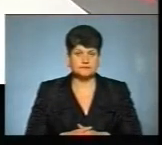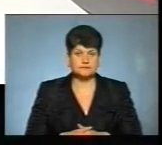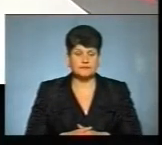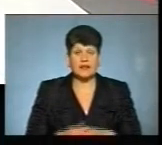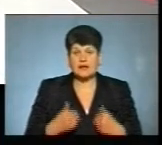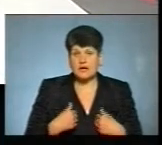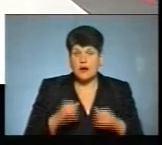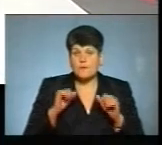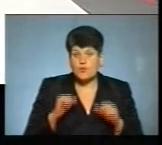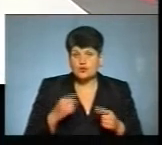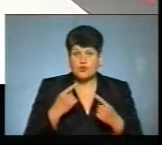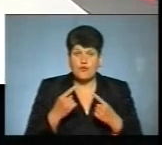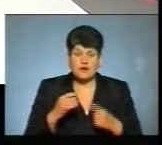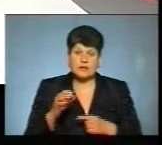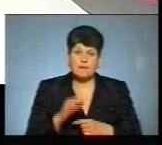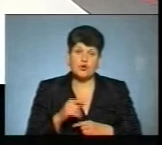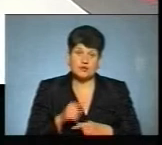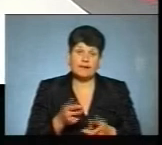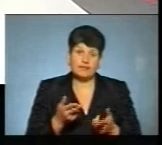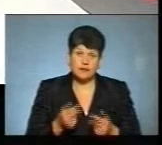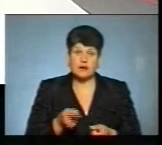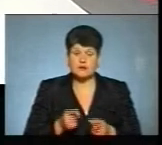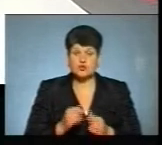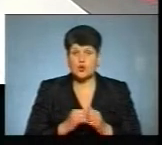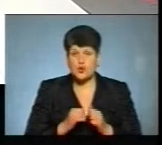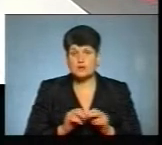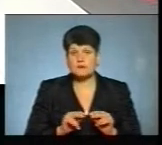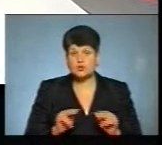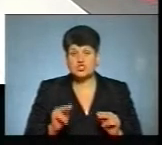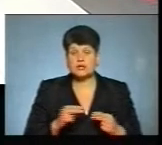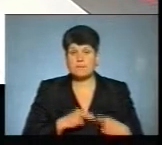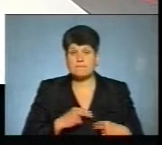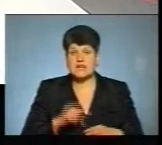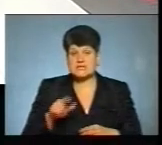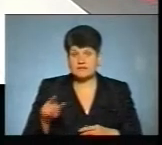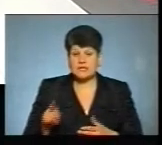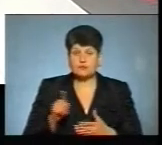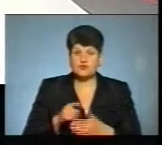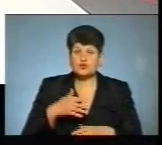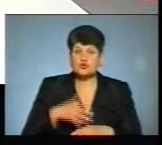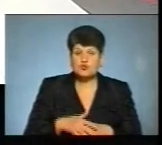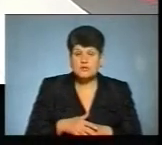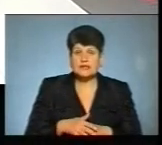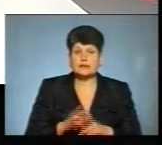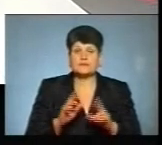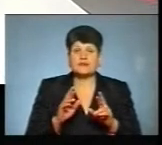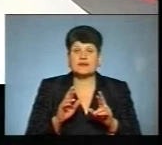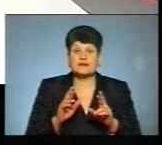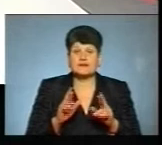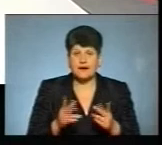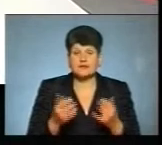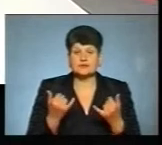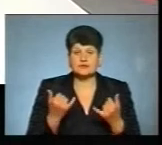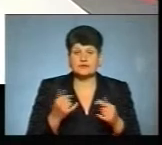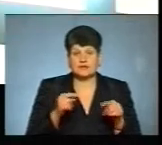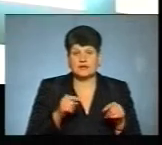Я можу говорити про те, що так, дійсно, кожен педагогічний працівник має зрозуміти, на якому етапі на сьогодні, на